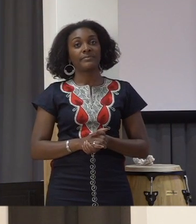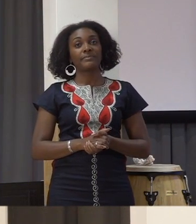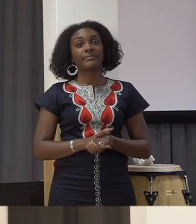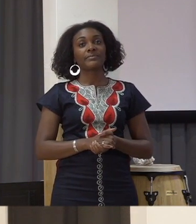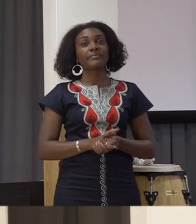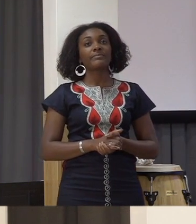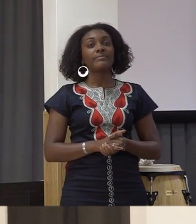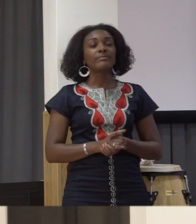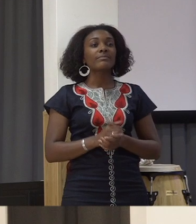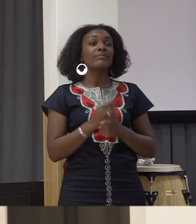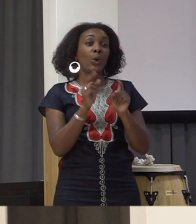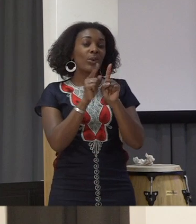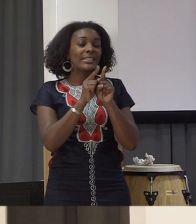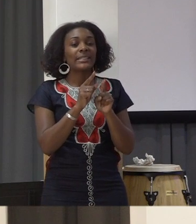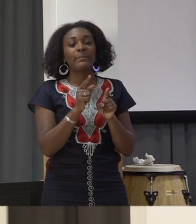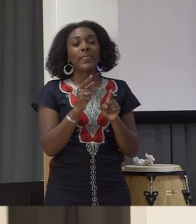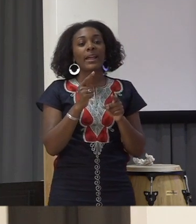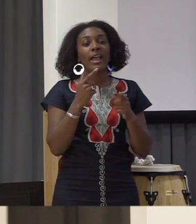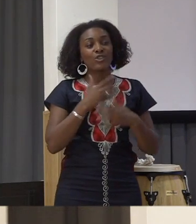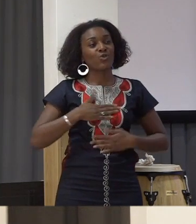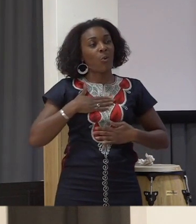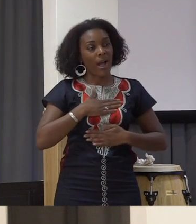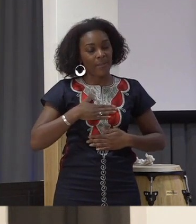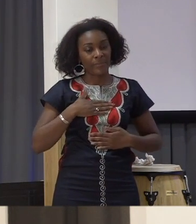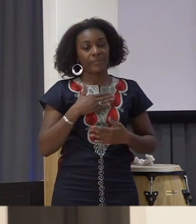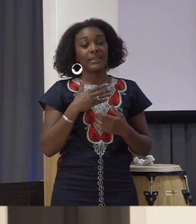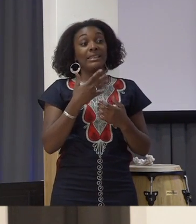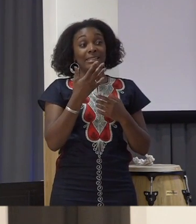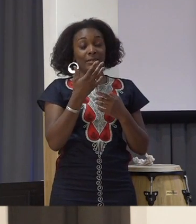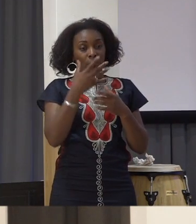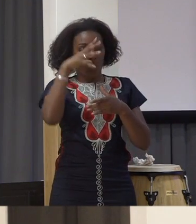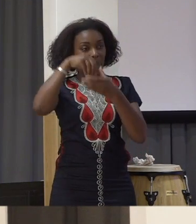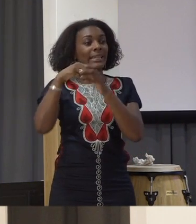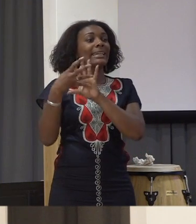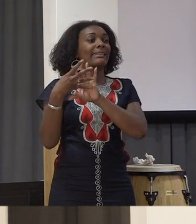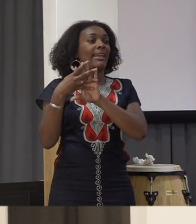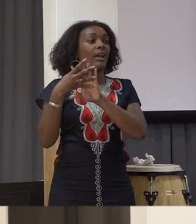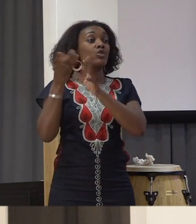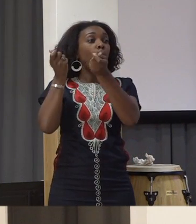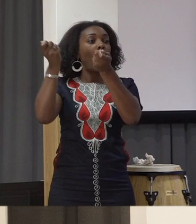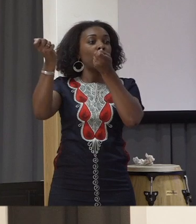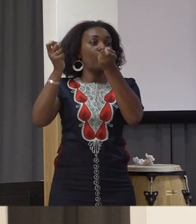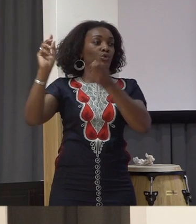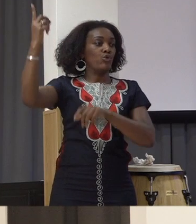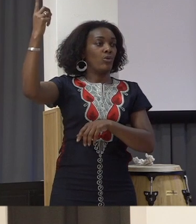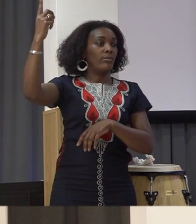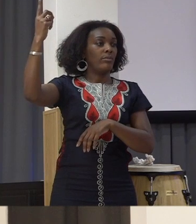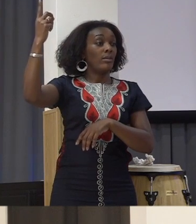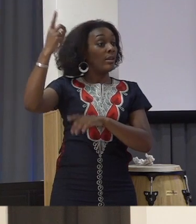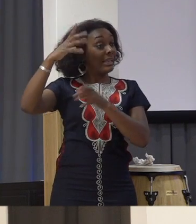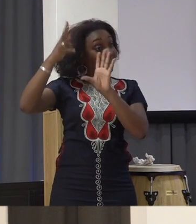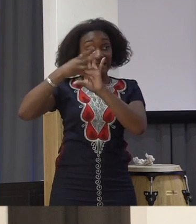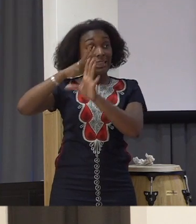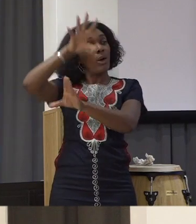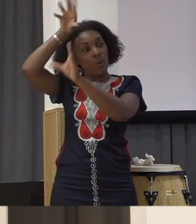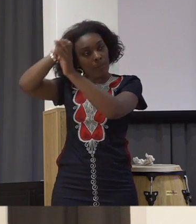Vous dire aussi que la joie, bien aimé, c'est une caractéristique du royaume de Dieu. Du royaume de Dieu. C'est pas moi qui le